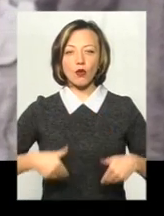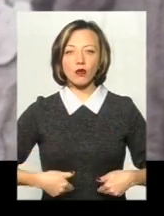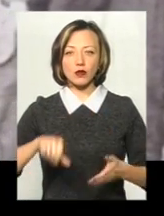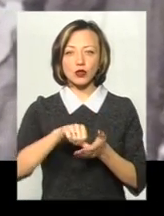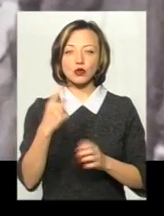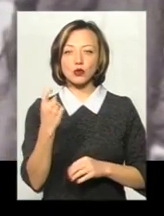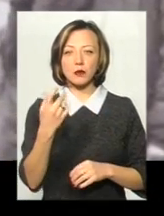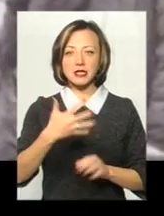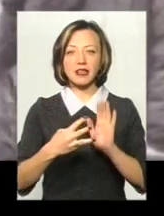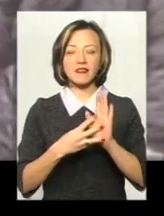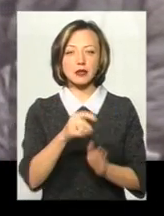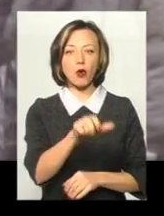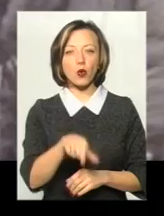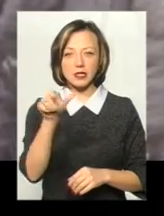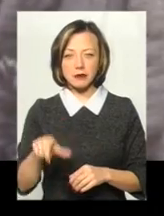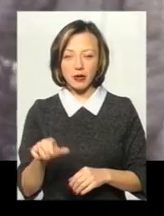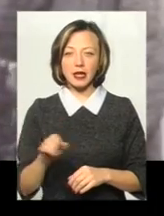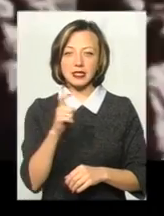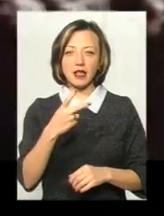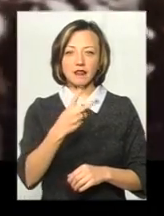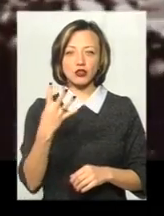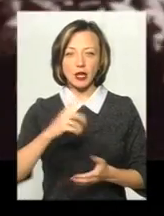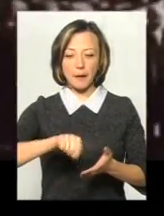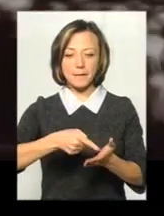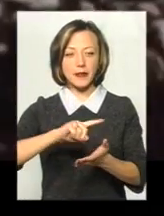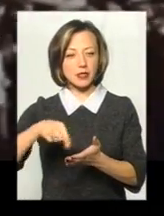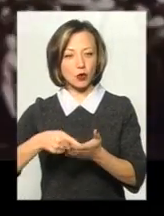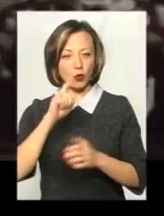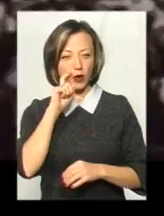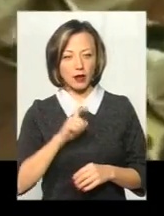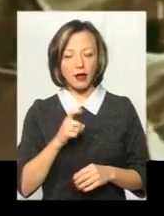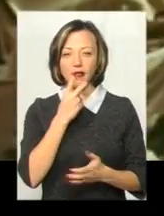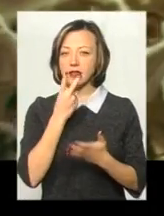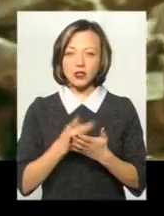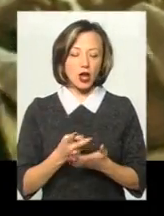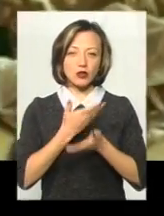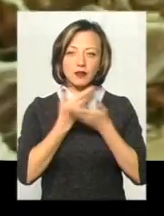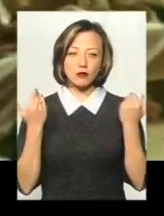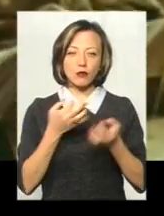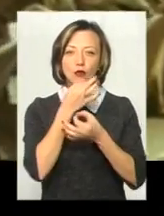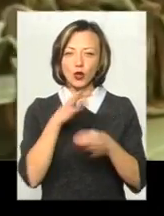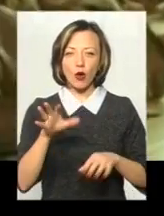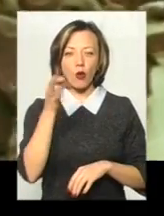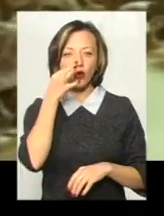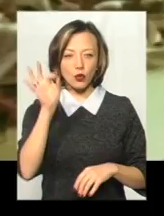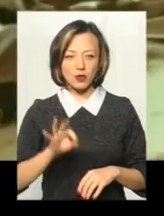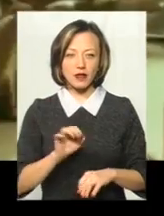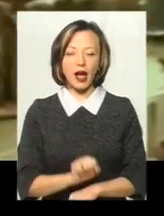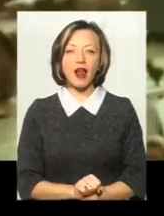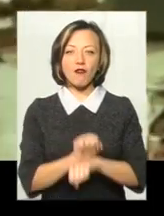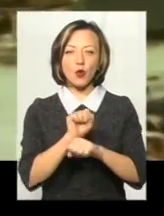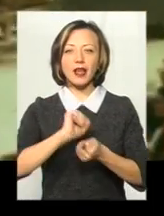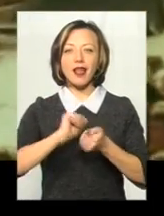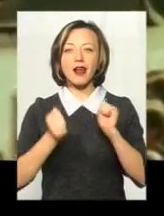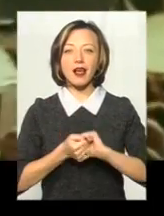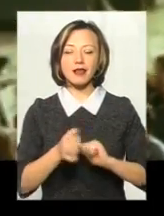участь 158 осіб з 24 міст України. Незважаючи на відсутність будь-якого досвіду, революція на граніті